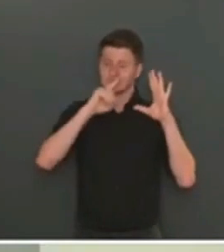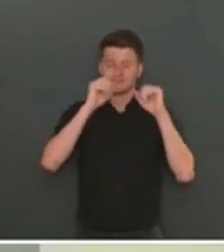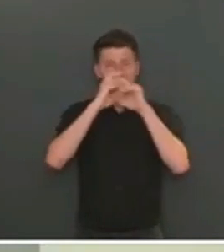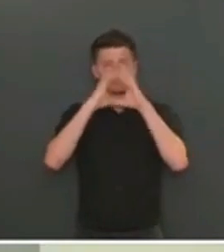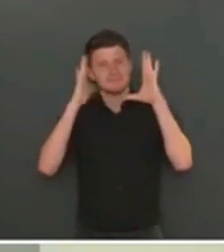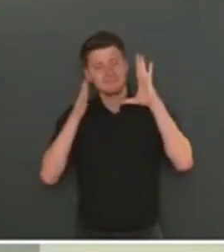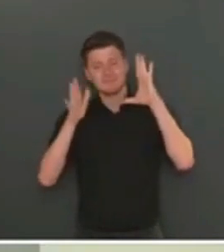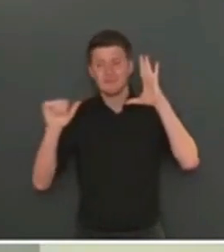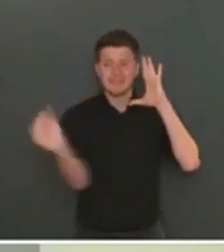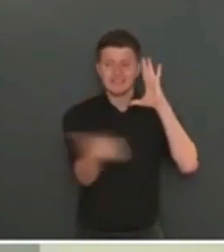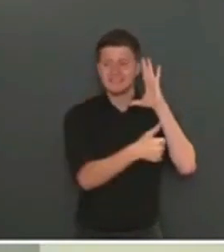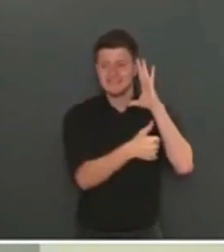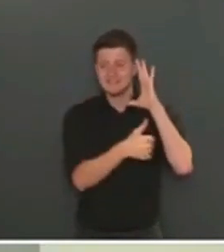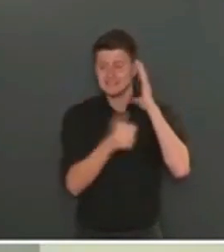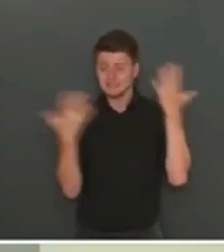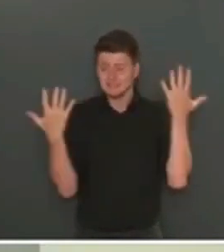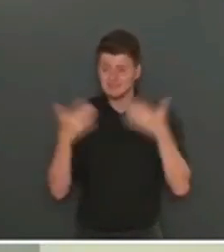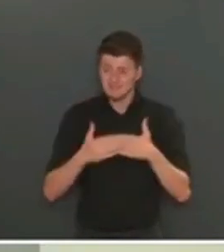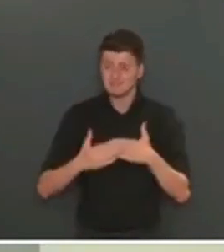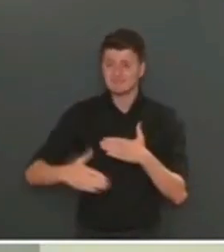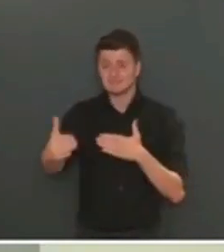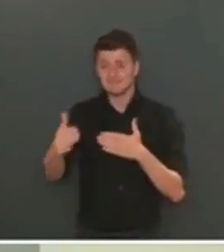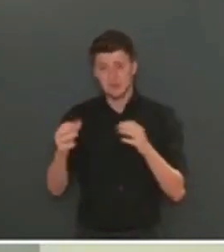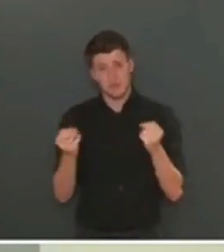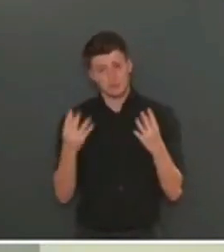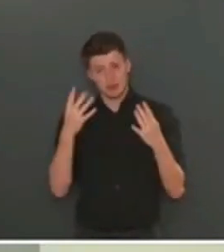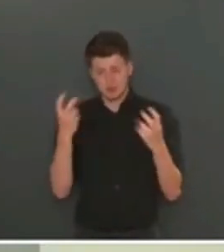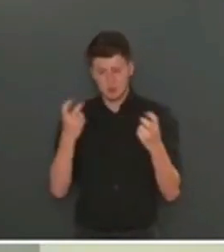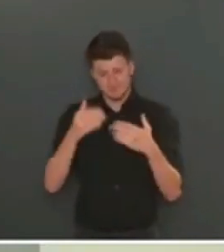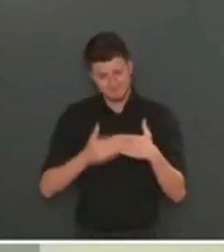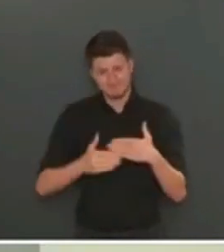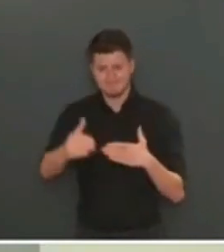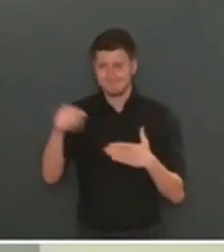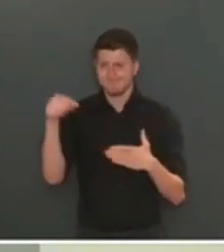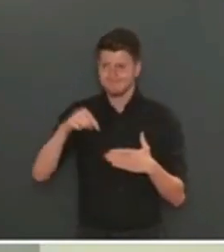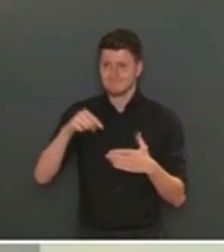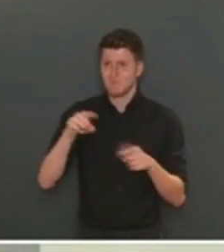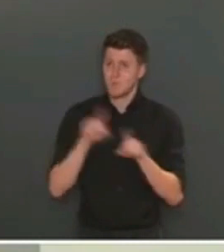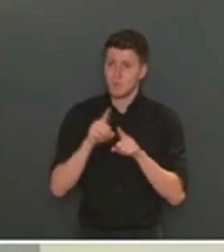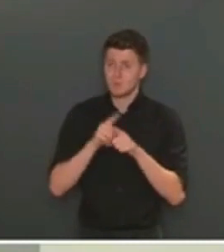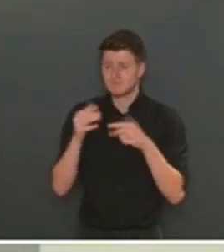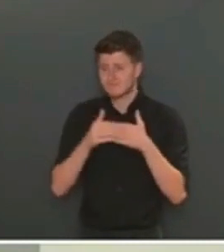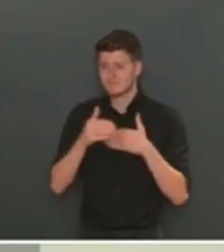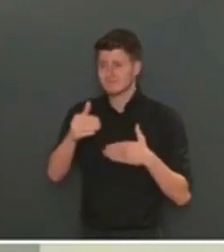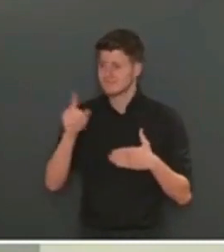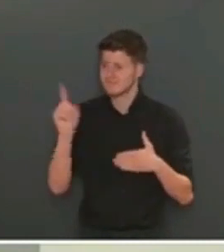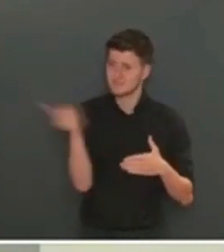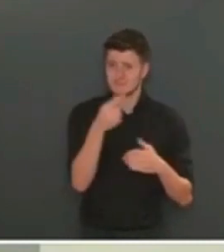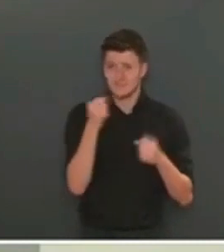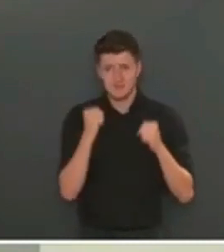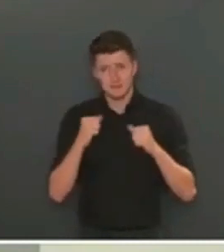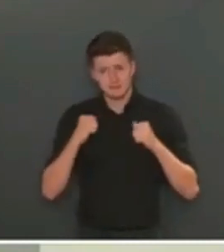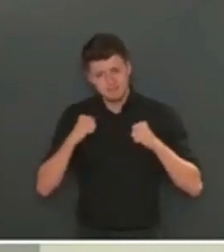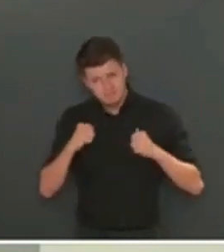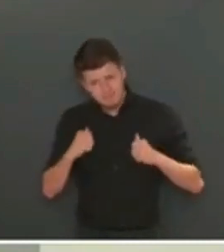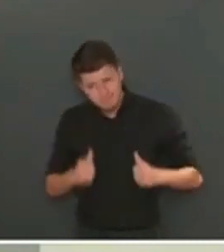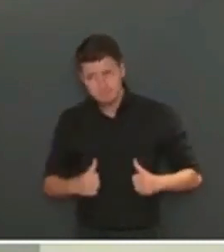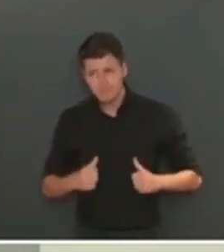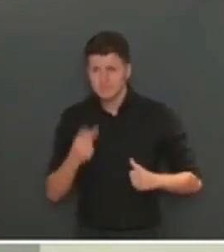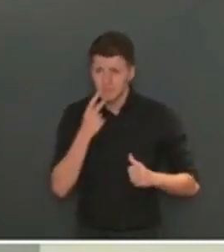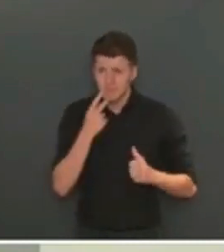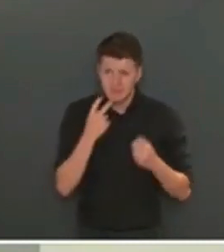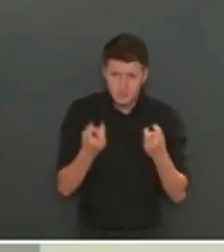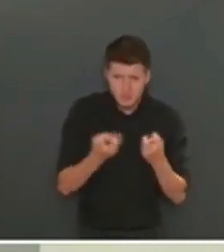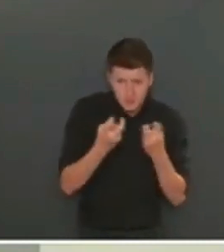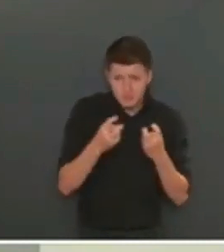Il faut trouver des solutions à plus long terme maintenant. Quelque chose qui sera tenable pour tout le monde. Voilà ce que